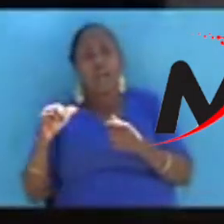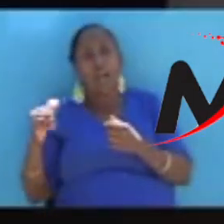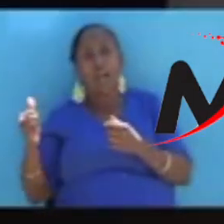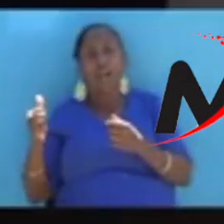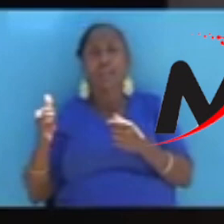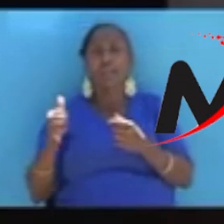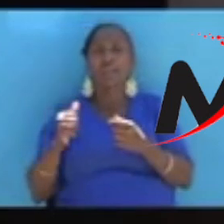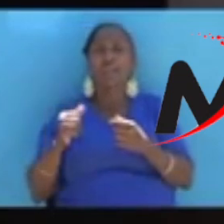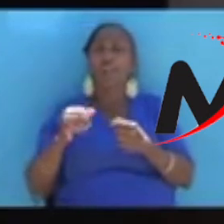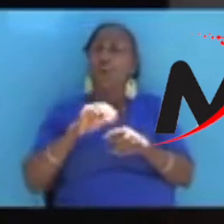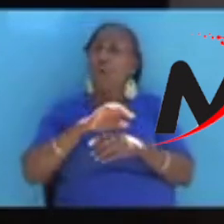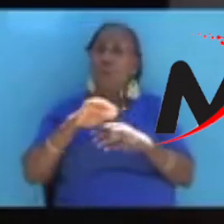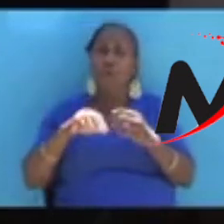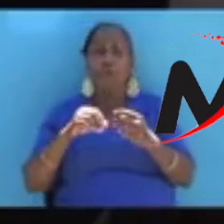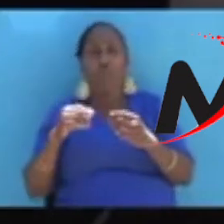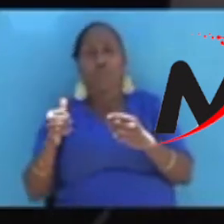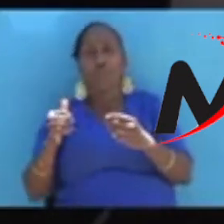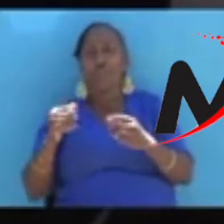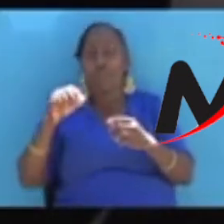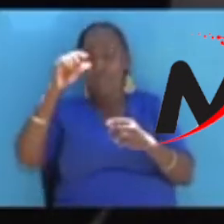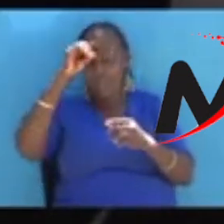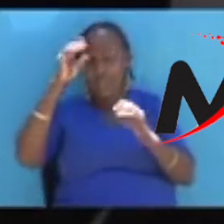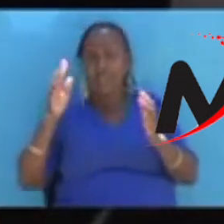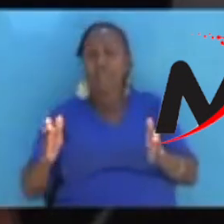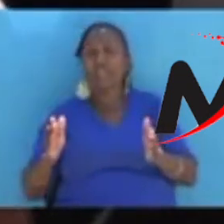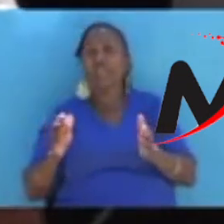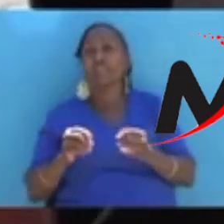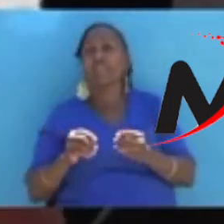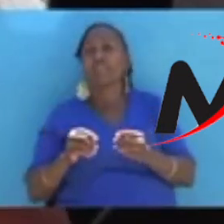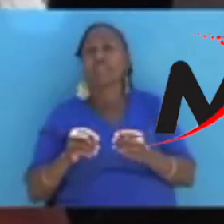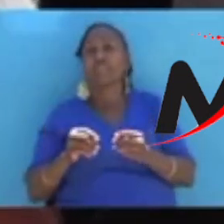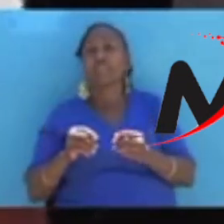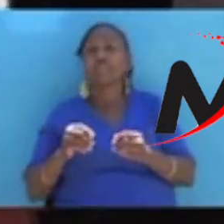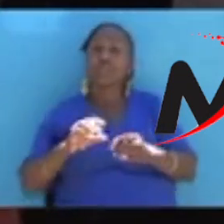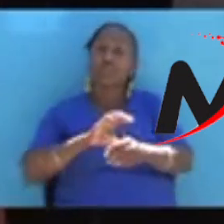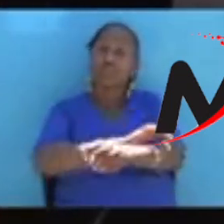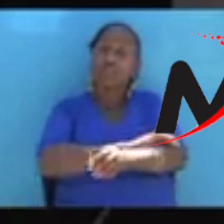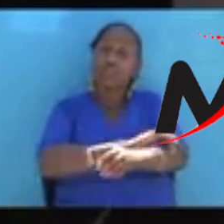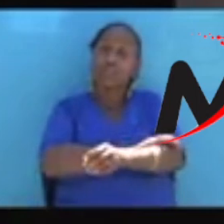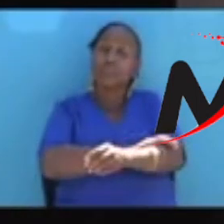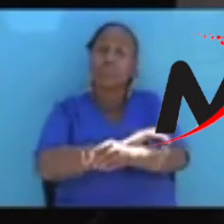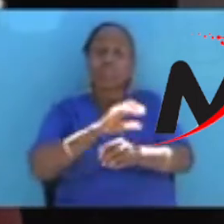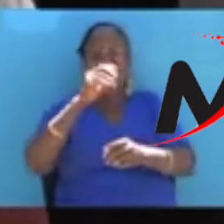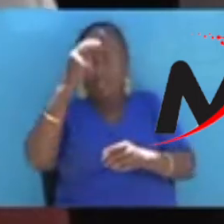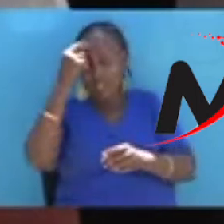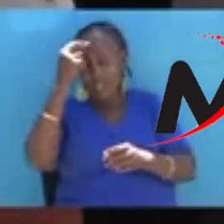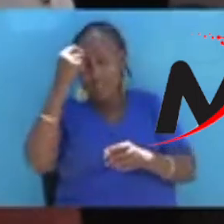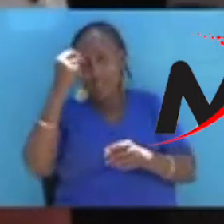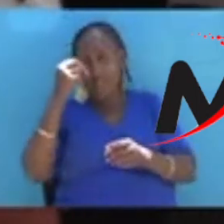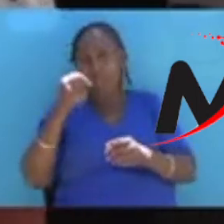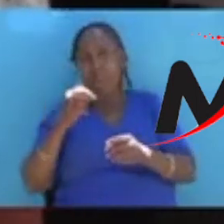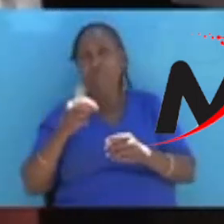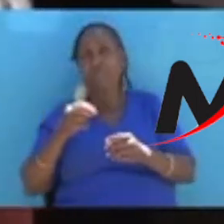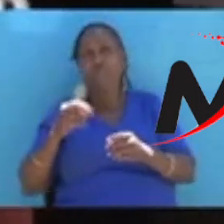my colleague Excellence Governors for Bomet, Kajiado, and the